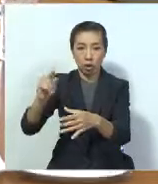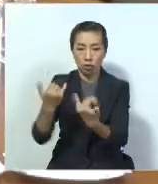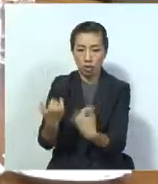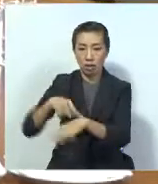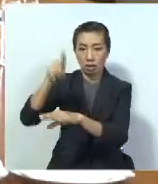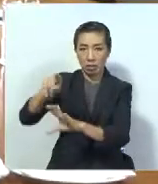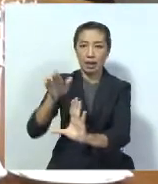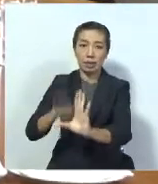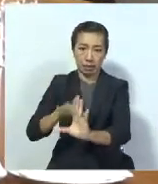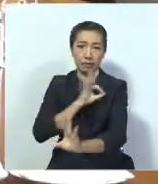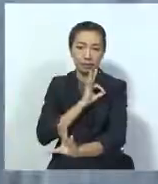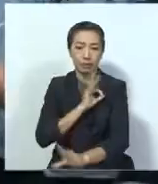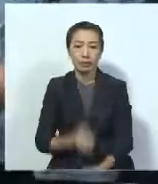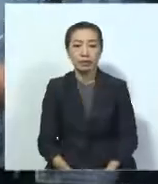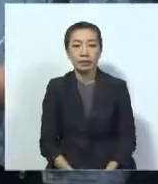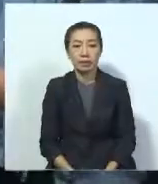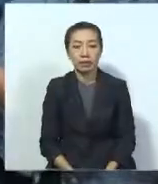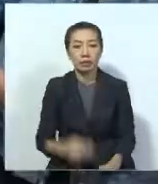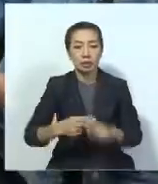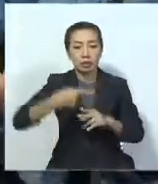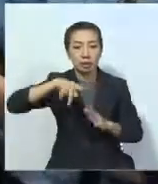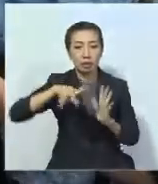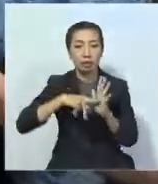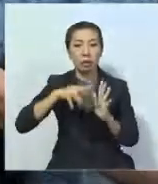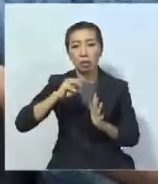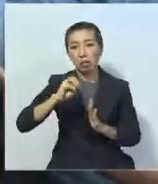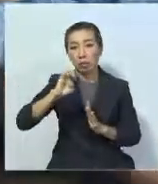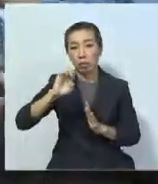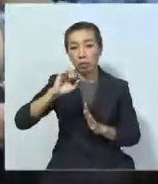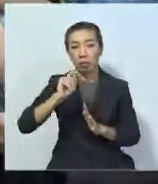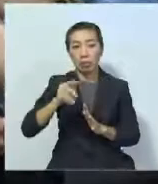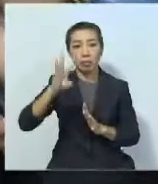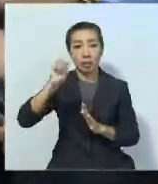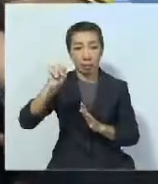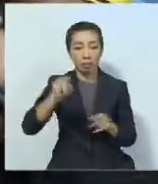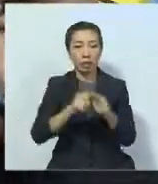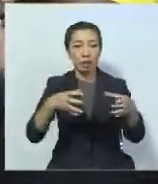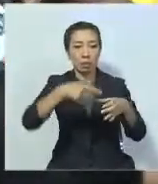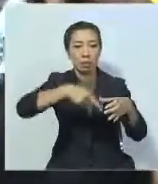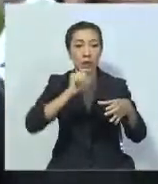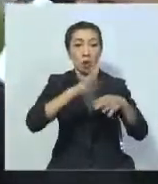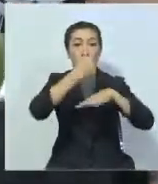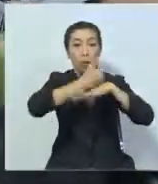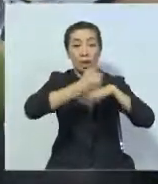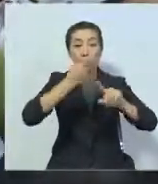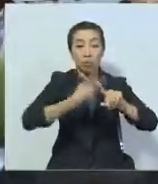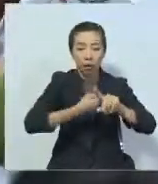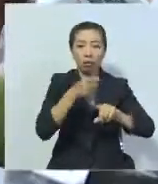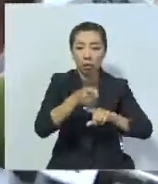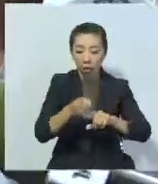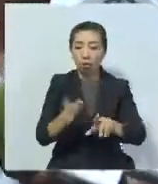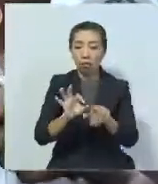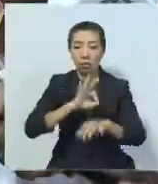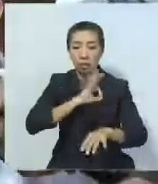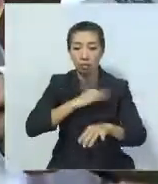ายค่ะ ค่ะทางด้านของนายภูมิธรรมแน่นอนพอเป็นรักษาการหัวหน้าพรรคเนี่ยนะคะก็พูดถึงการลาออ